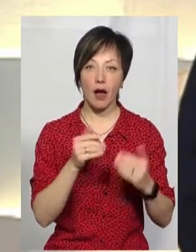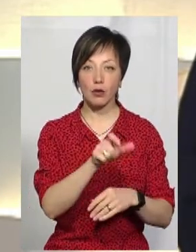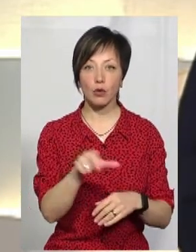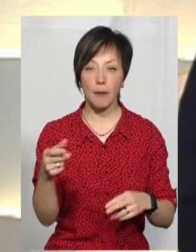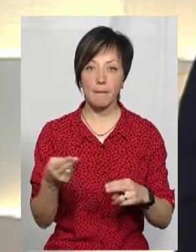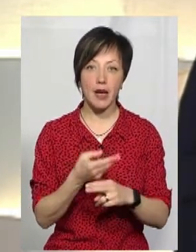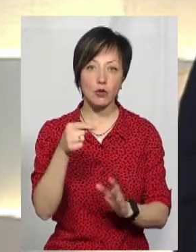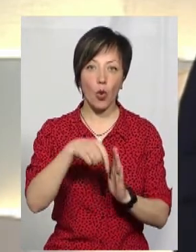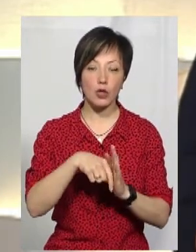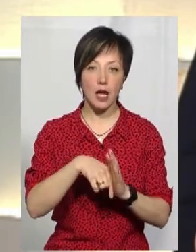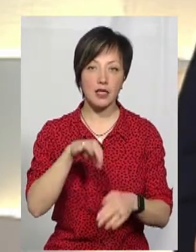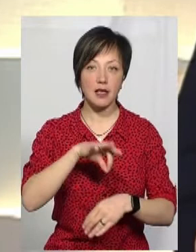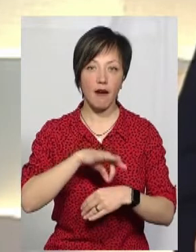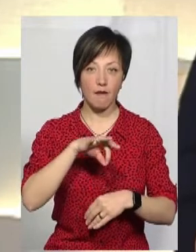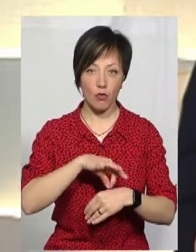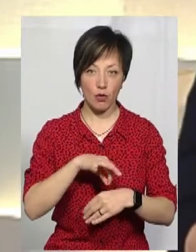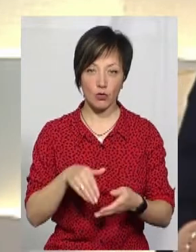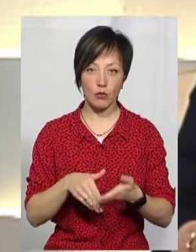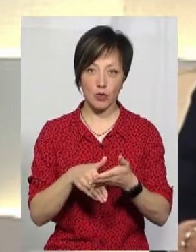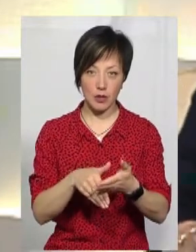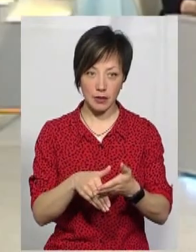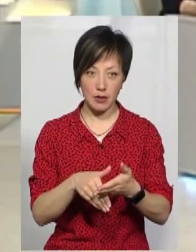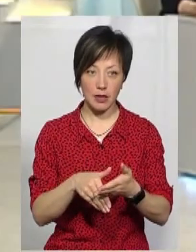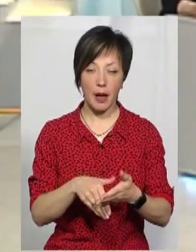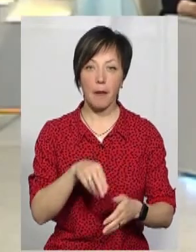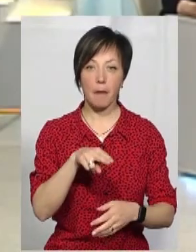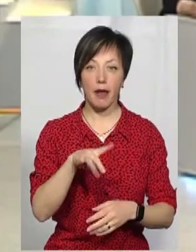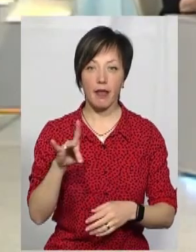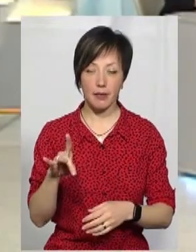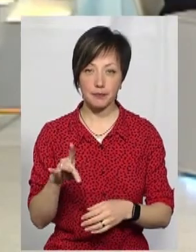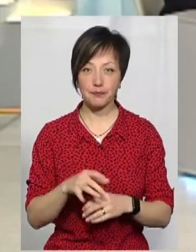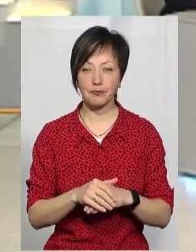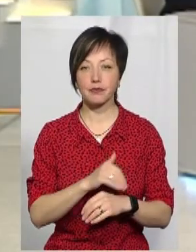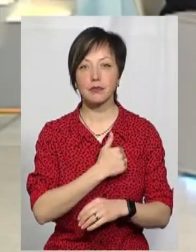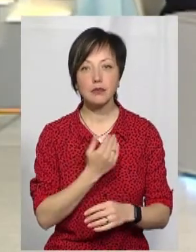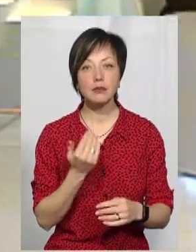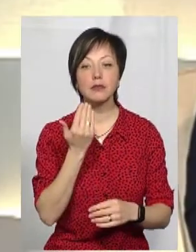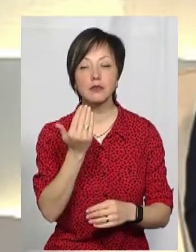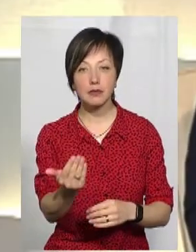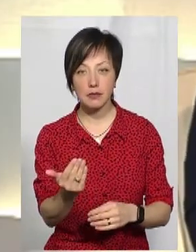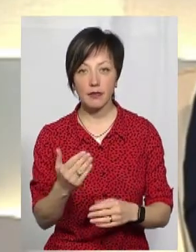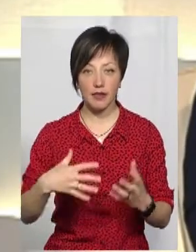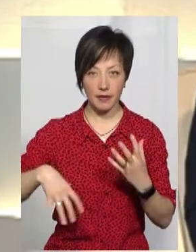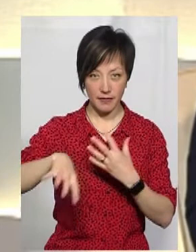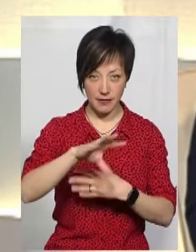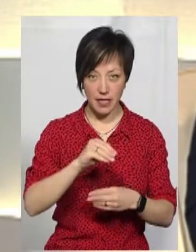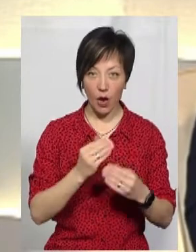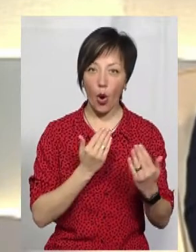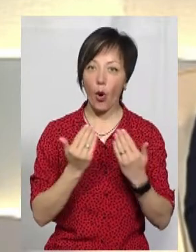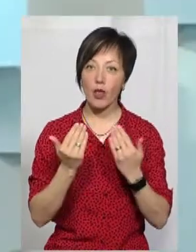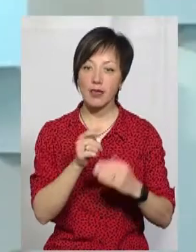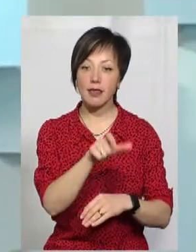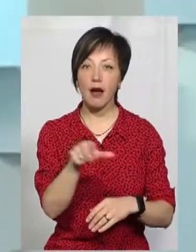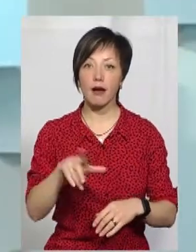осіб без ознак захворювання за допомогою тест-системи ПЛР. І от хочу уточнити, усіх контактних чи